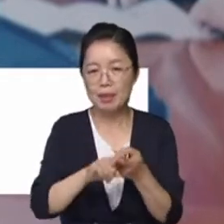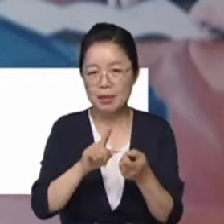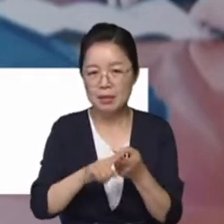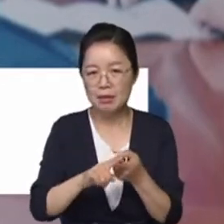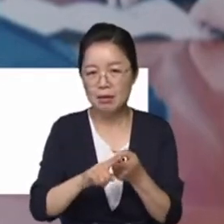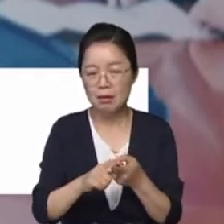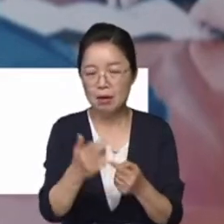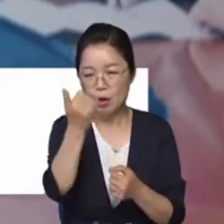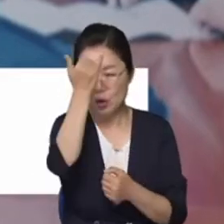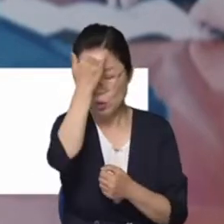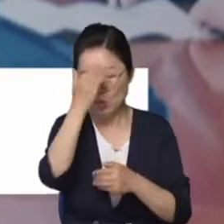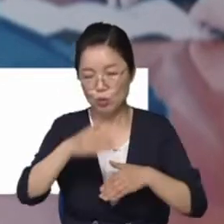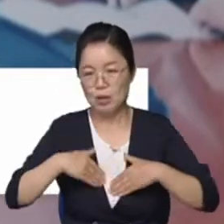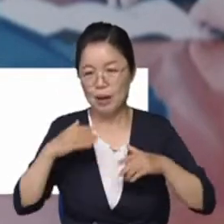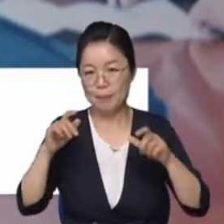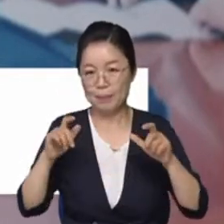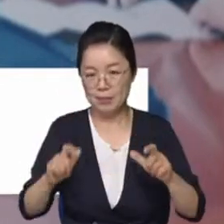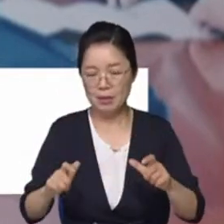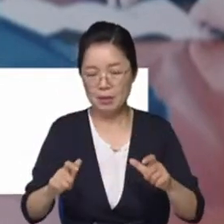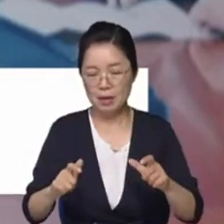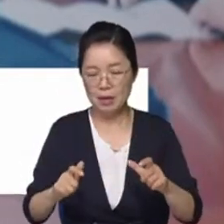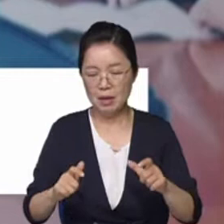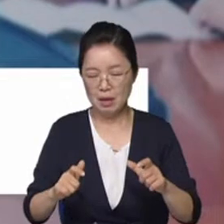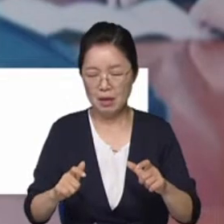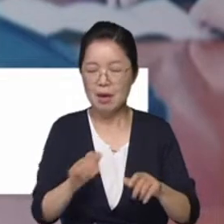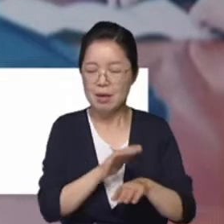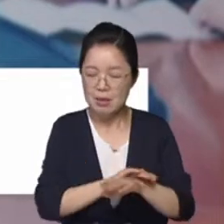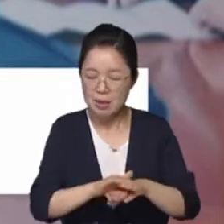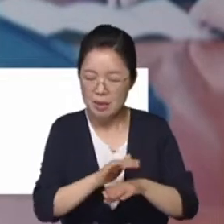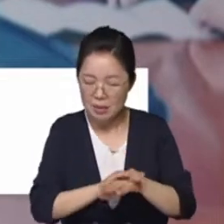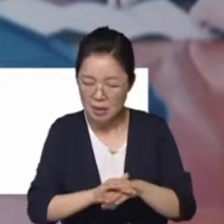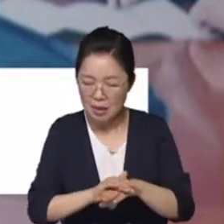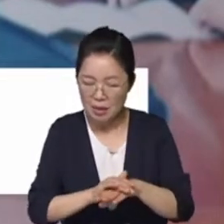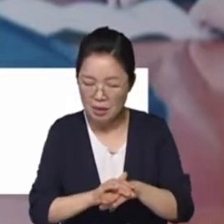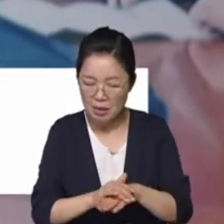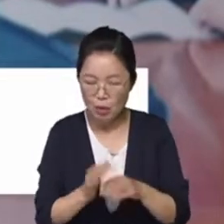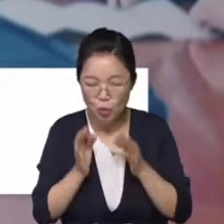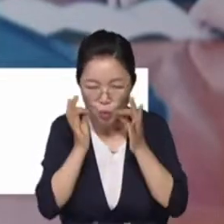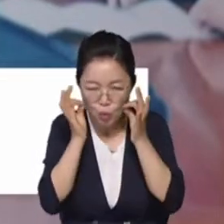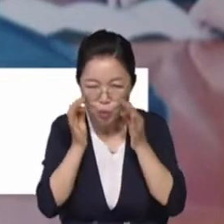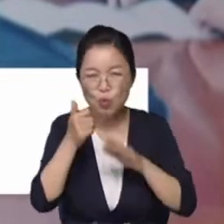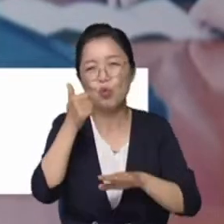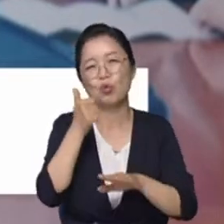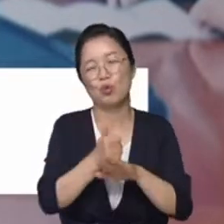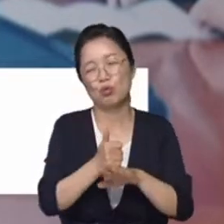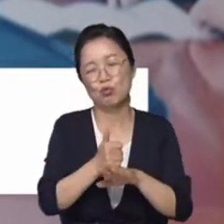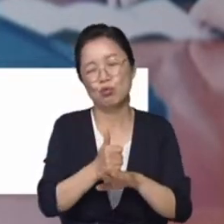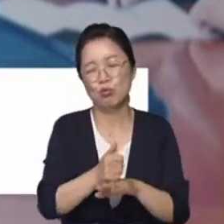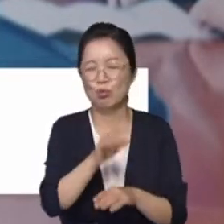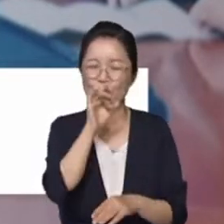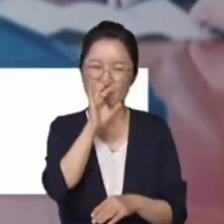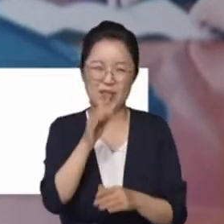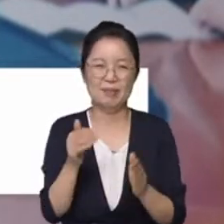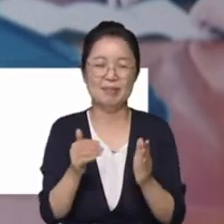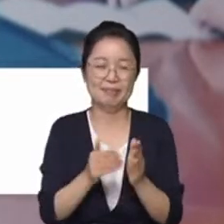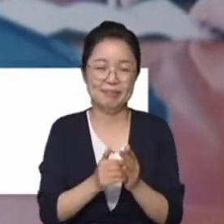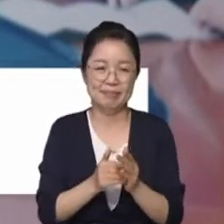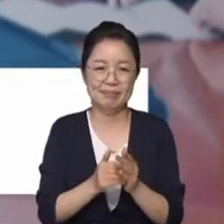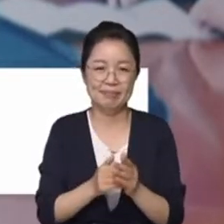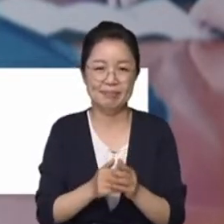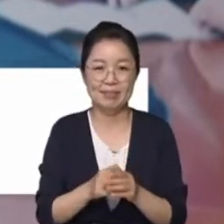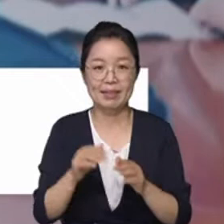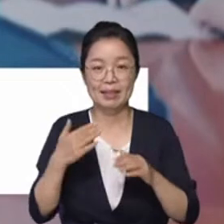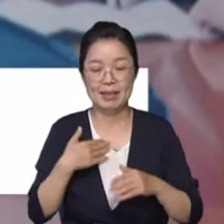도당위원장으로서 충남 선거를 좀 잘해보려고 했는데 그것도 좀 쉽지 않았습니다. 뭐 성비 문제가 터지면서 그렇게 됐습니다. 그래서